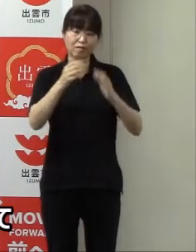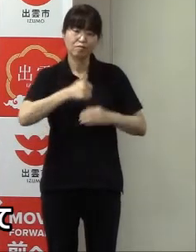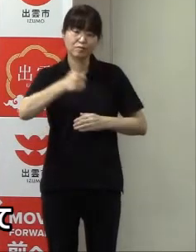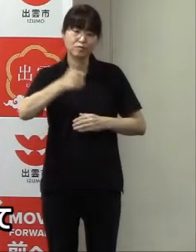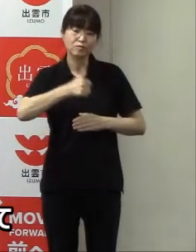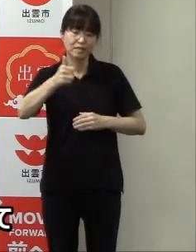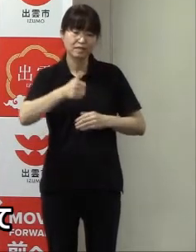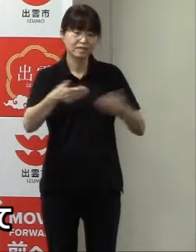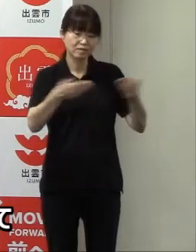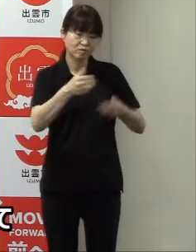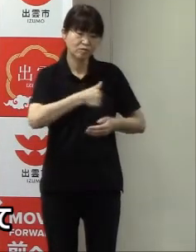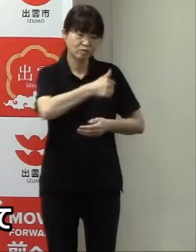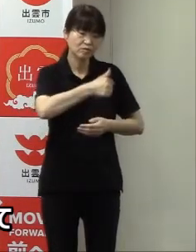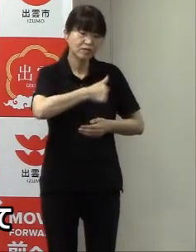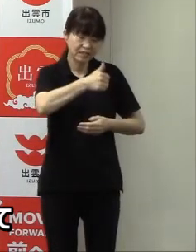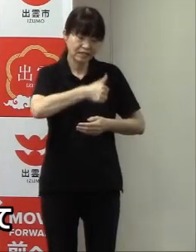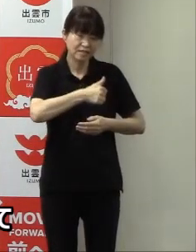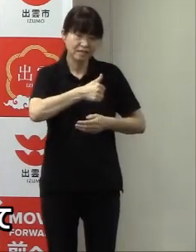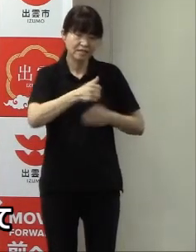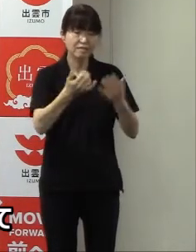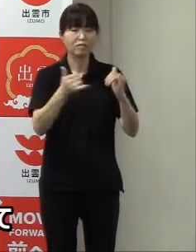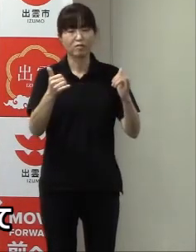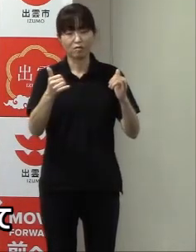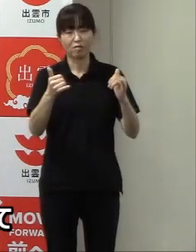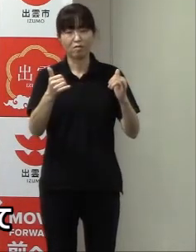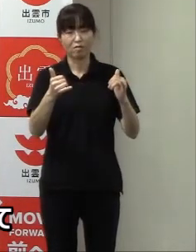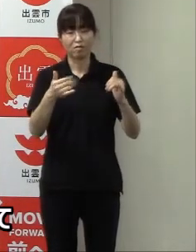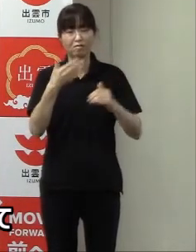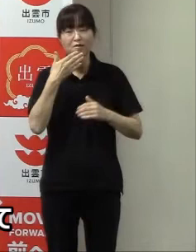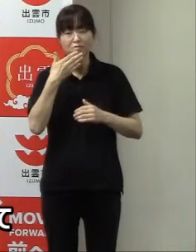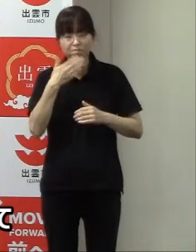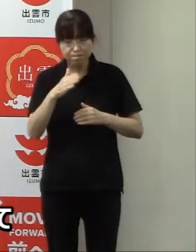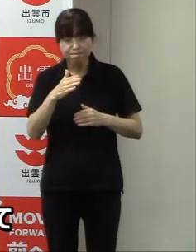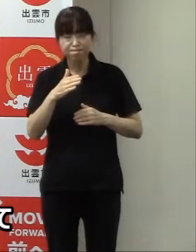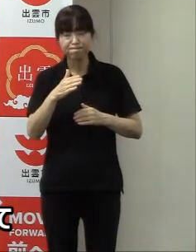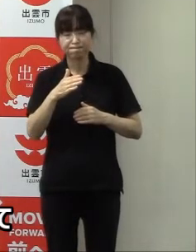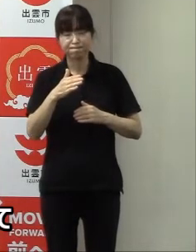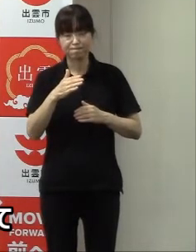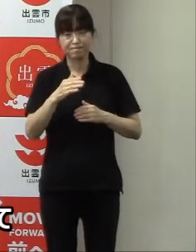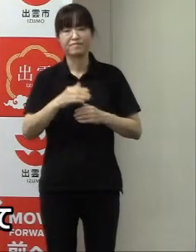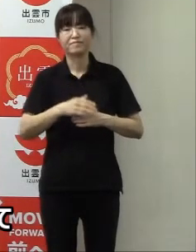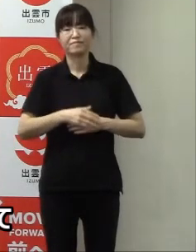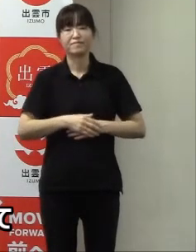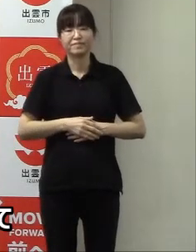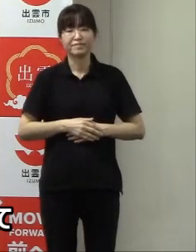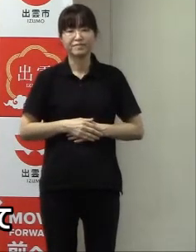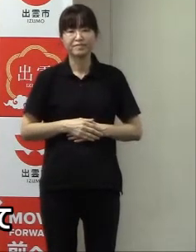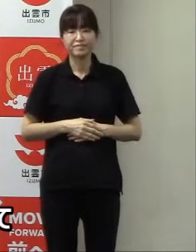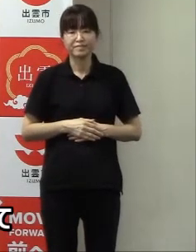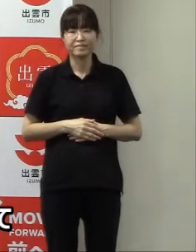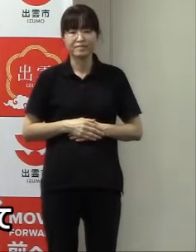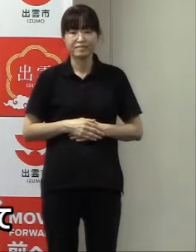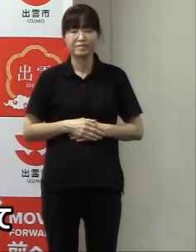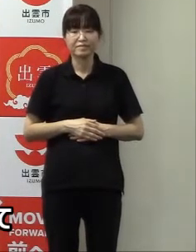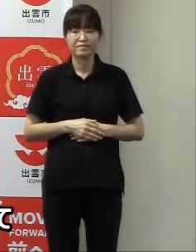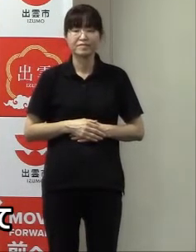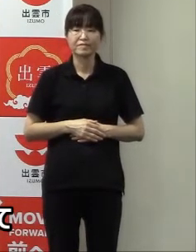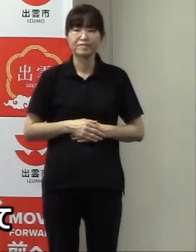通勤通学に使っていらっしゃる方にとっては大変なご不便をかけていると思いますし、これバックア